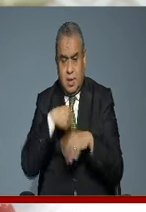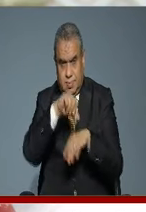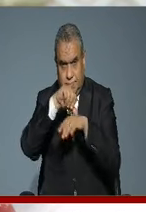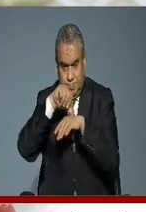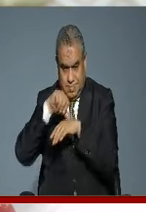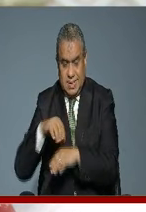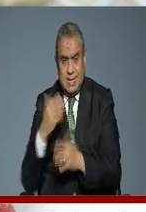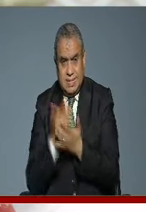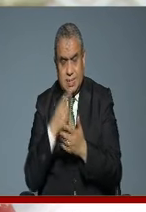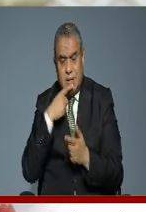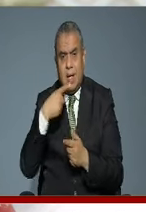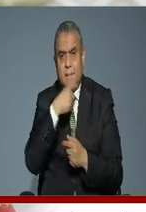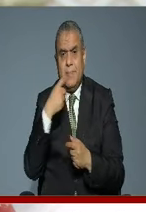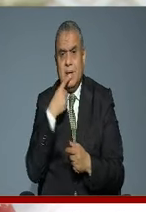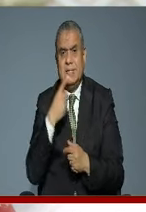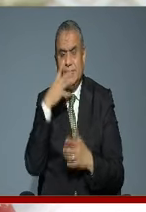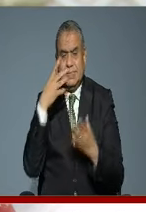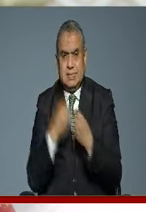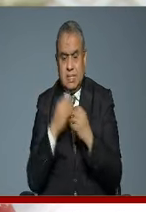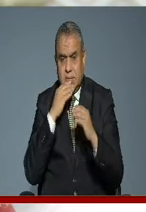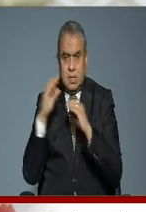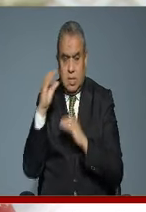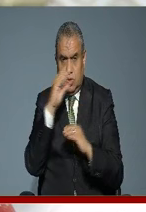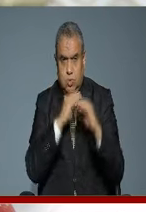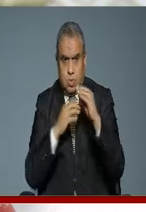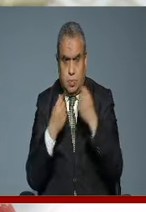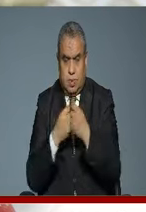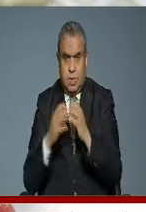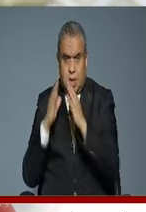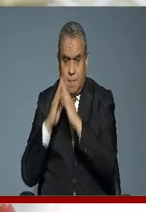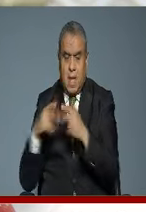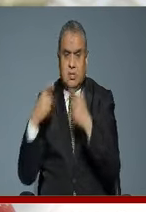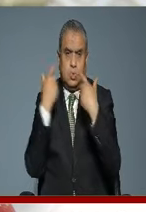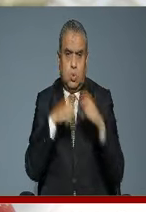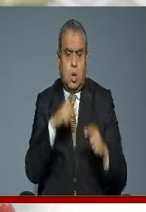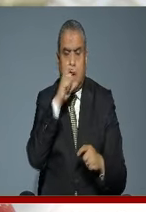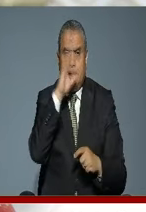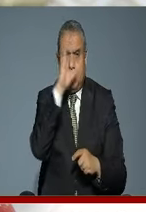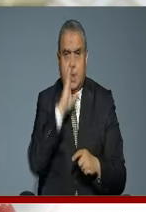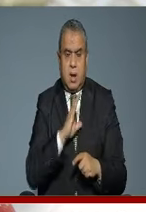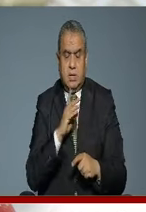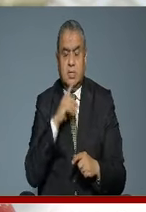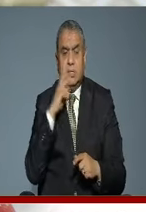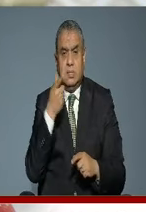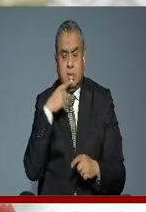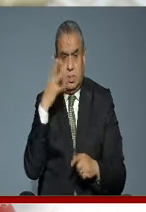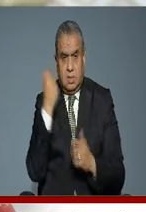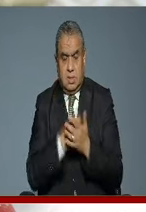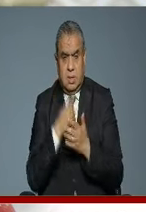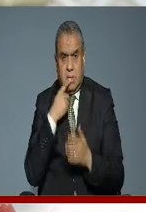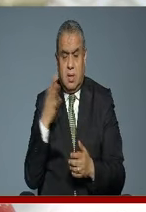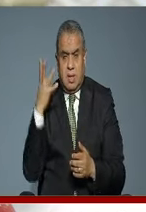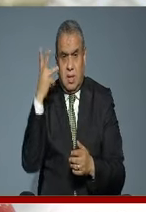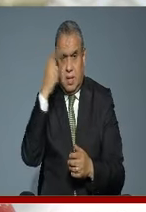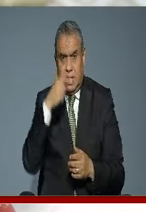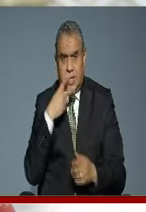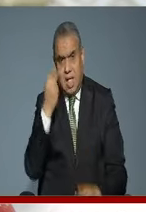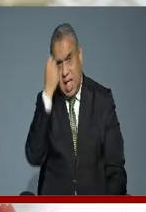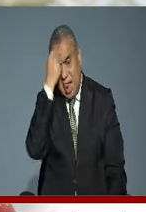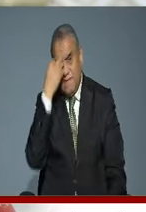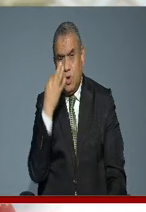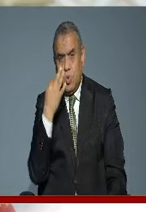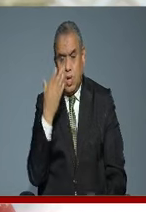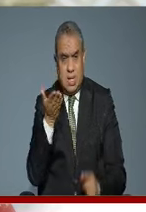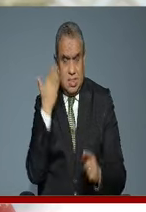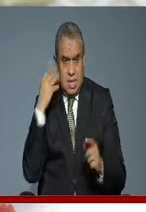المئوية لإقامة العلاقات الدبلوماسية بين بلدينا. واليوم على غرار عام 2003